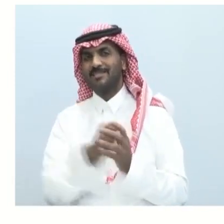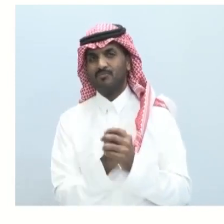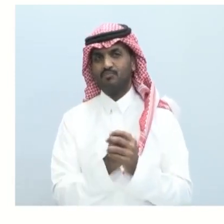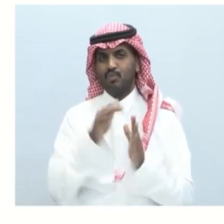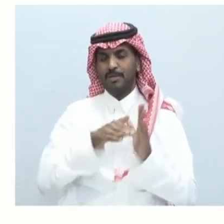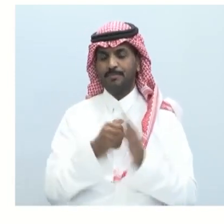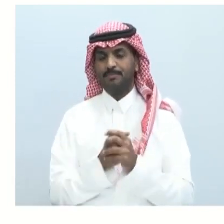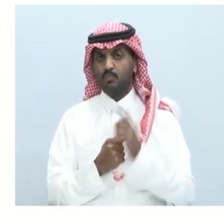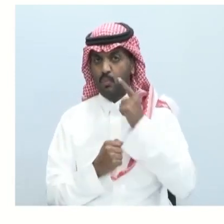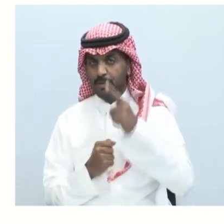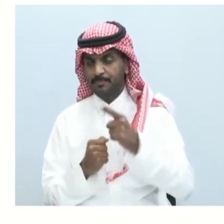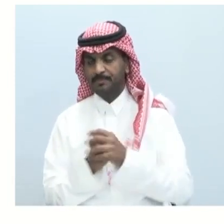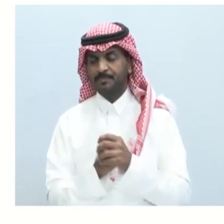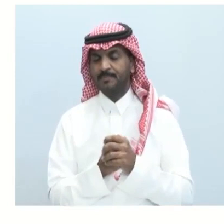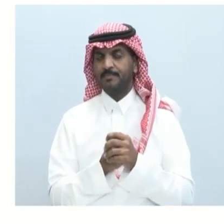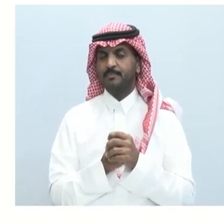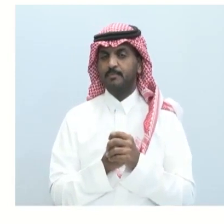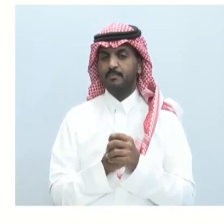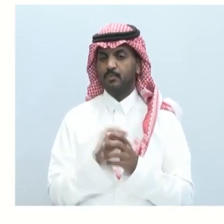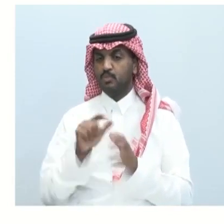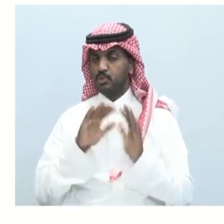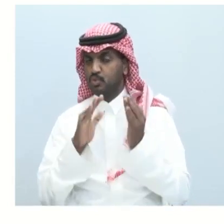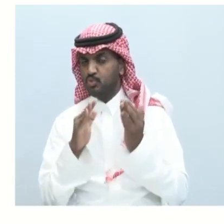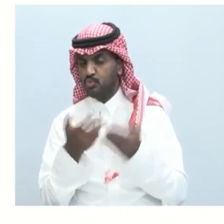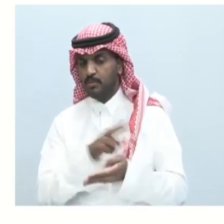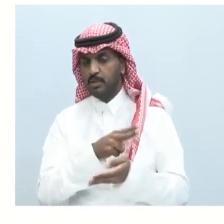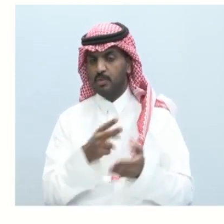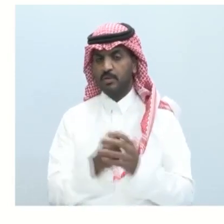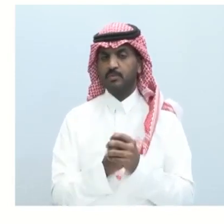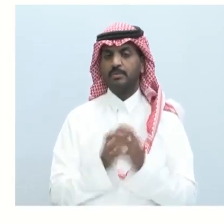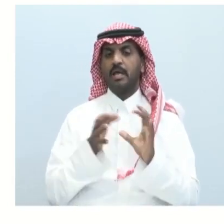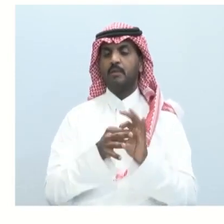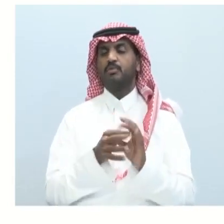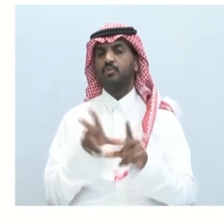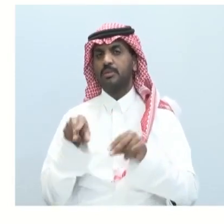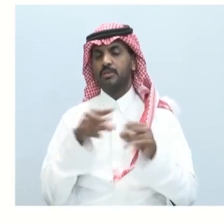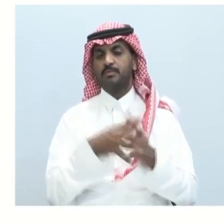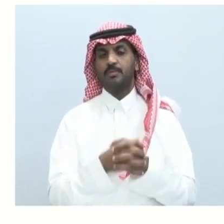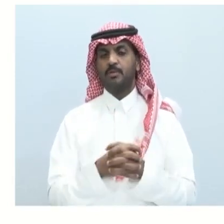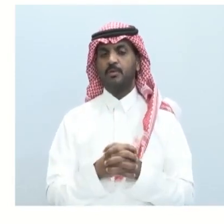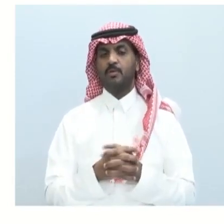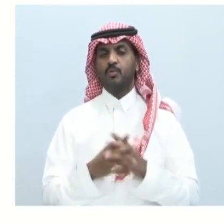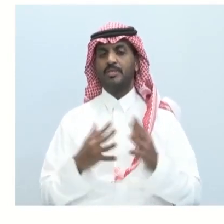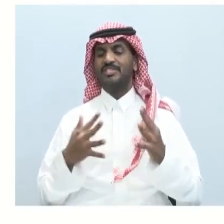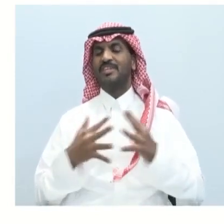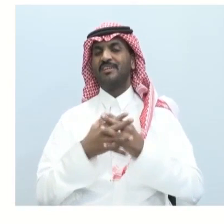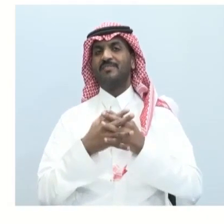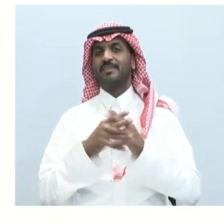اذا نلاحظ ان الجنس مجموعه من انواع الاكثر ترابطا وايضا تشابها